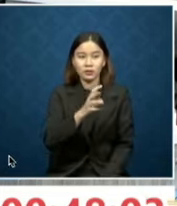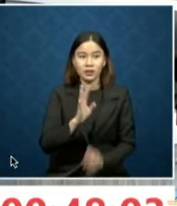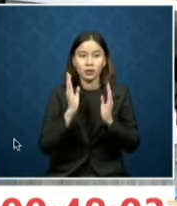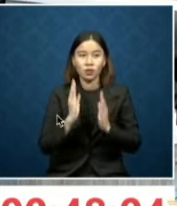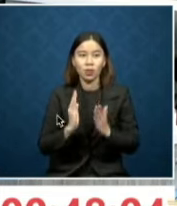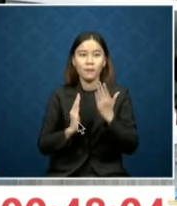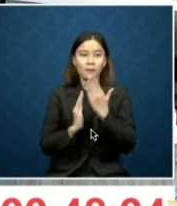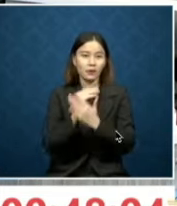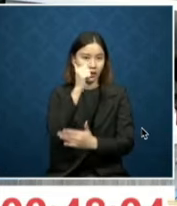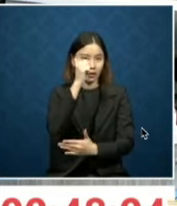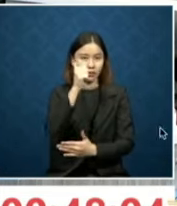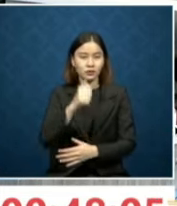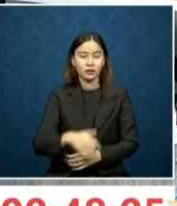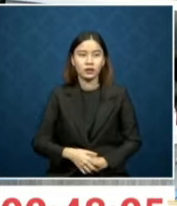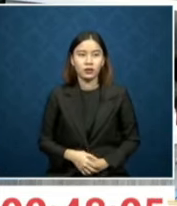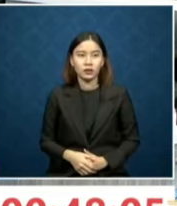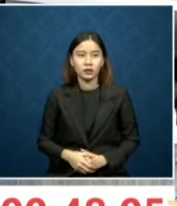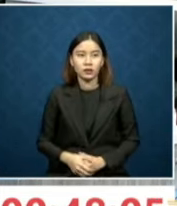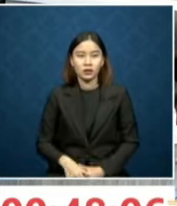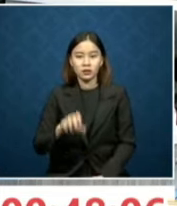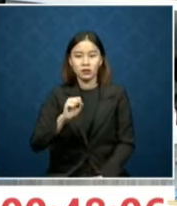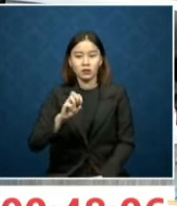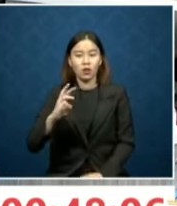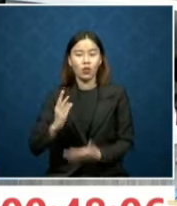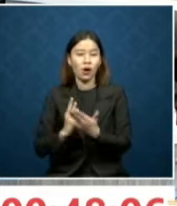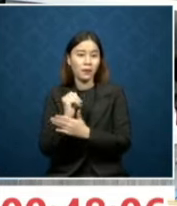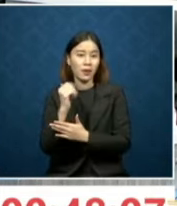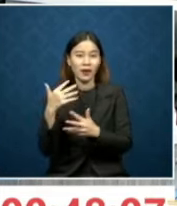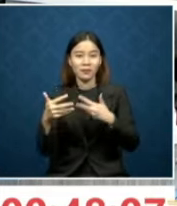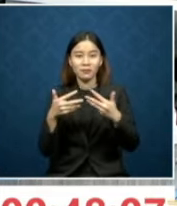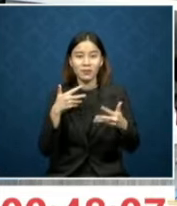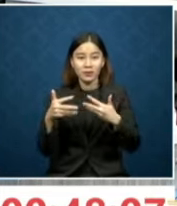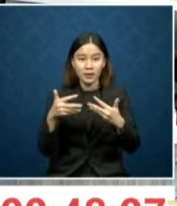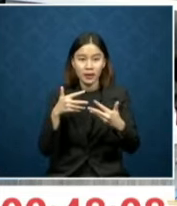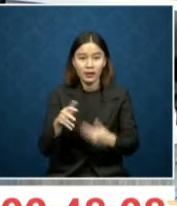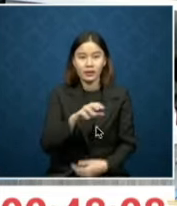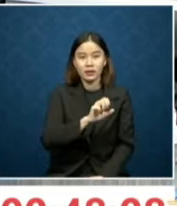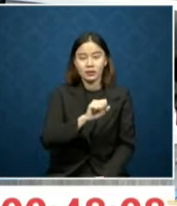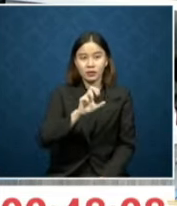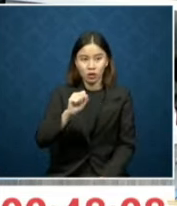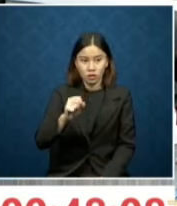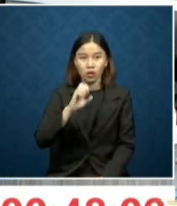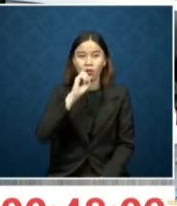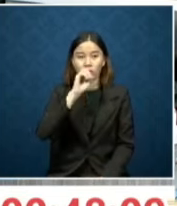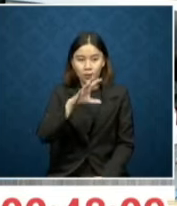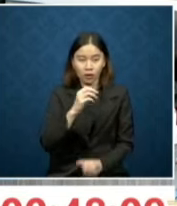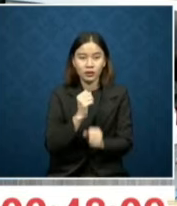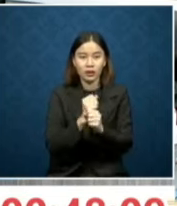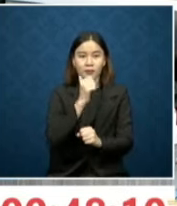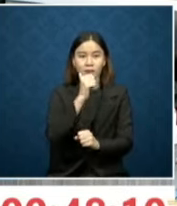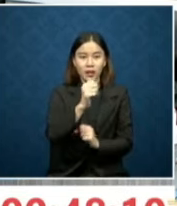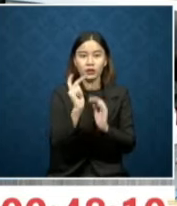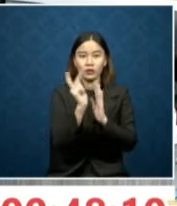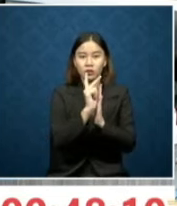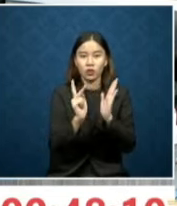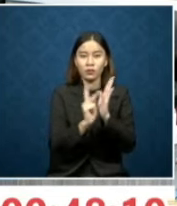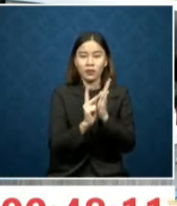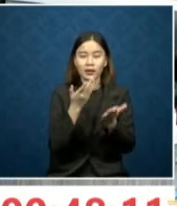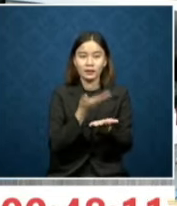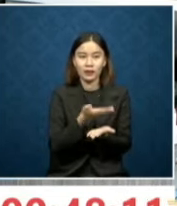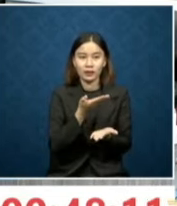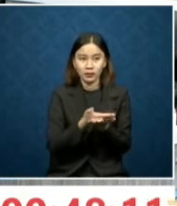ผ่านฉลุยสว.ไม่ผ่านก็ไม่เป็นไรสภาผู้แทนราษฎรยืนยันได้เป็นกฎหมายการเ